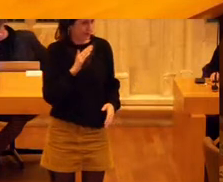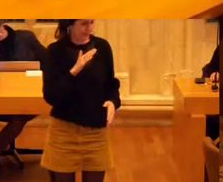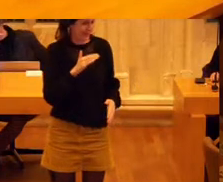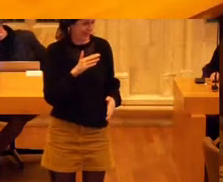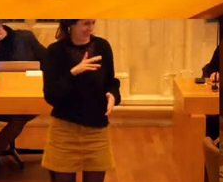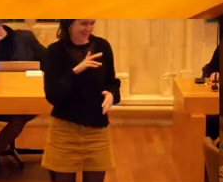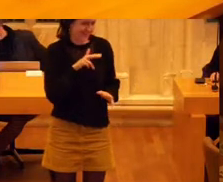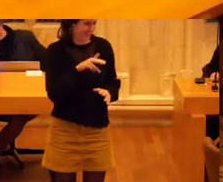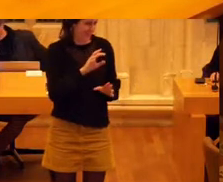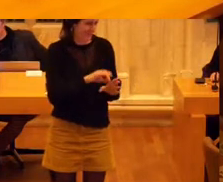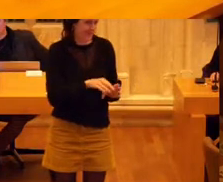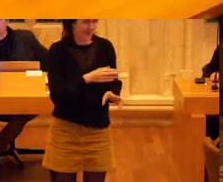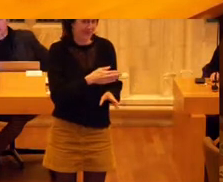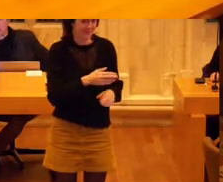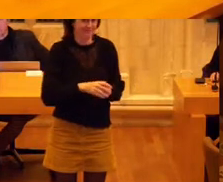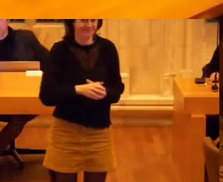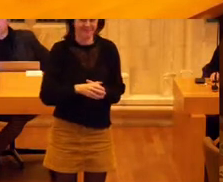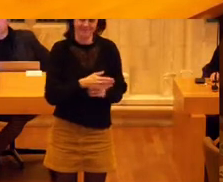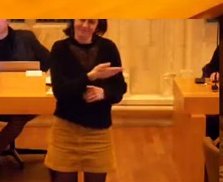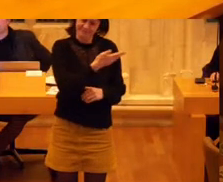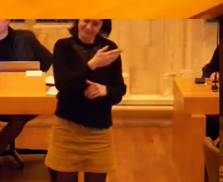train de vous faire voter. Allez-y. Ok.